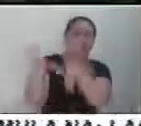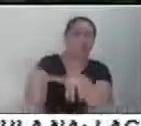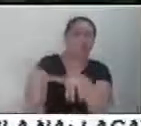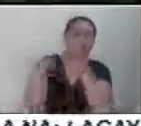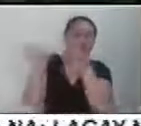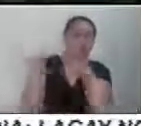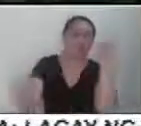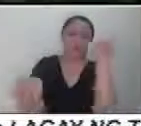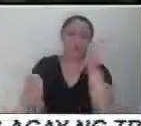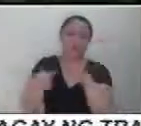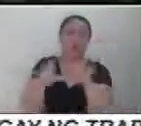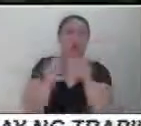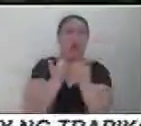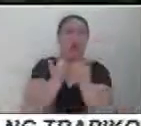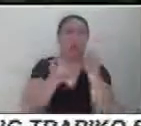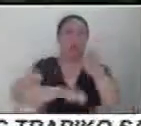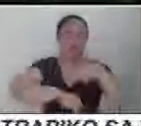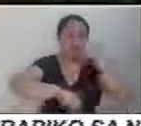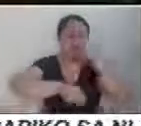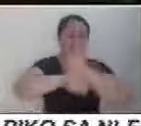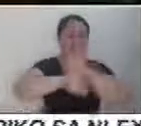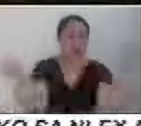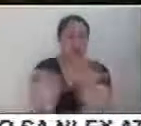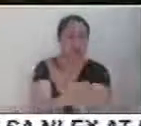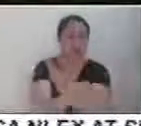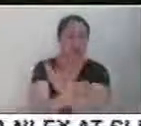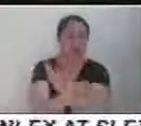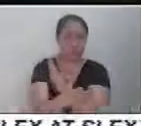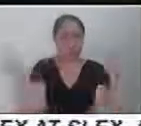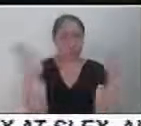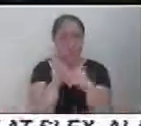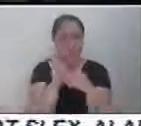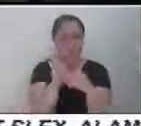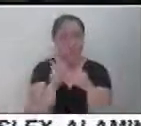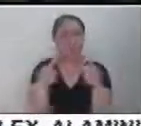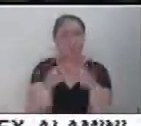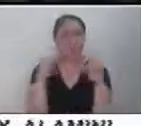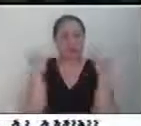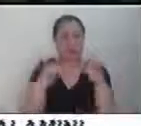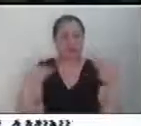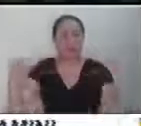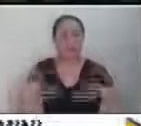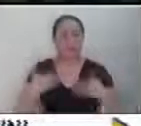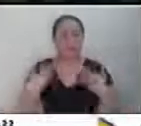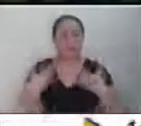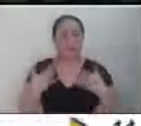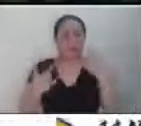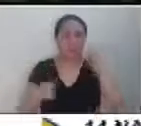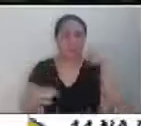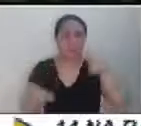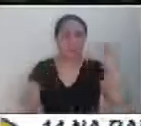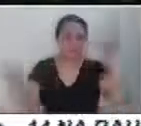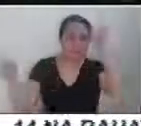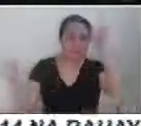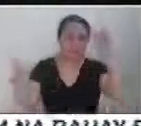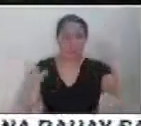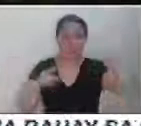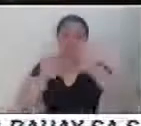doon, ang pinagmulan doon ng sunog, yung kuryente mula doon sa